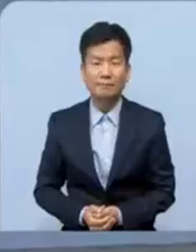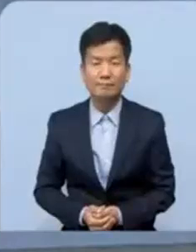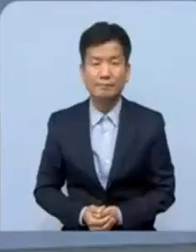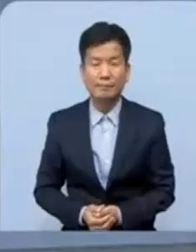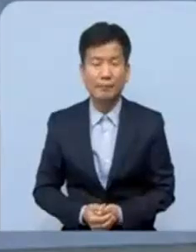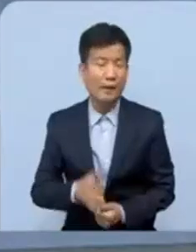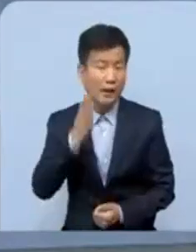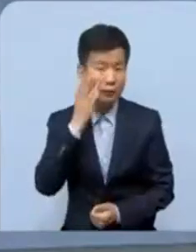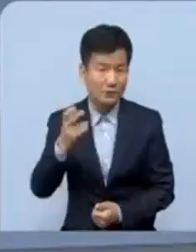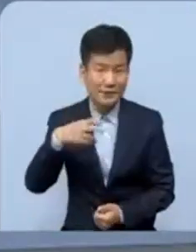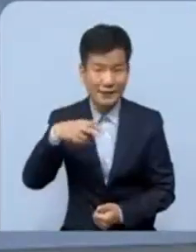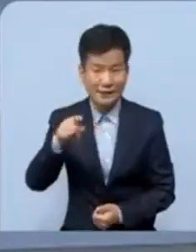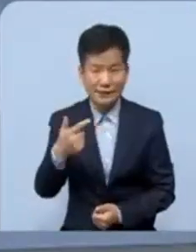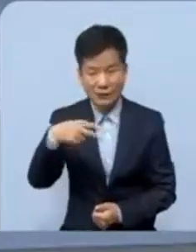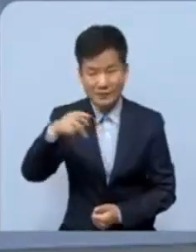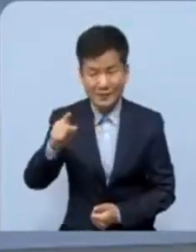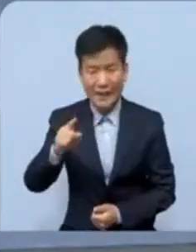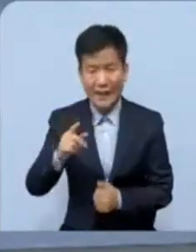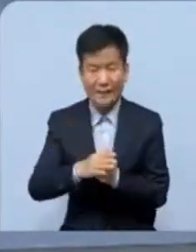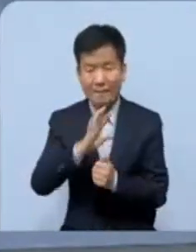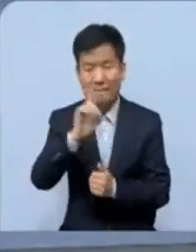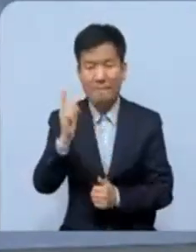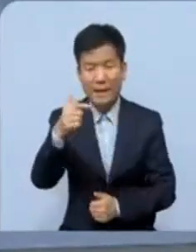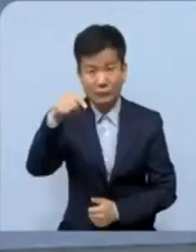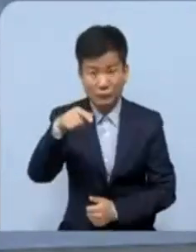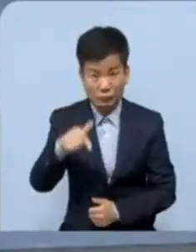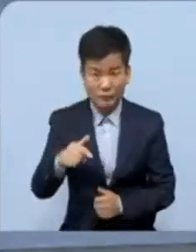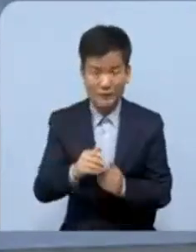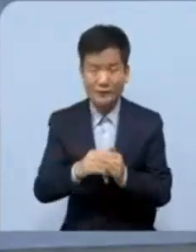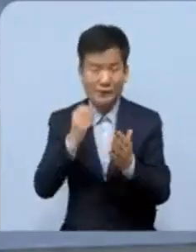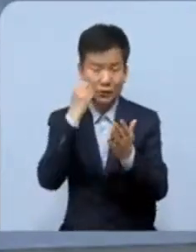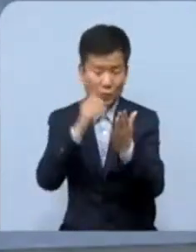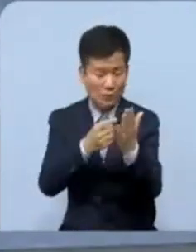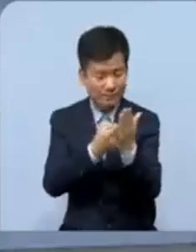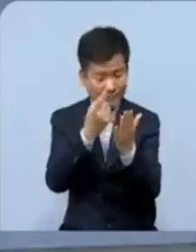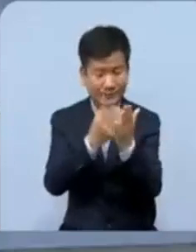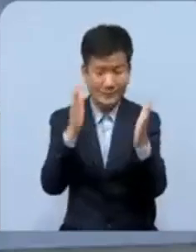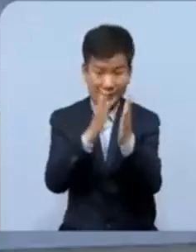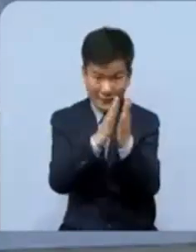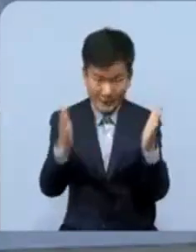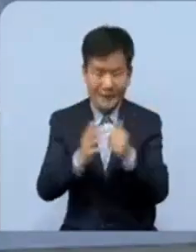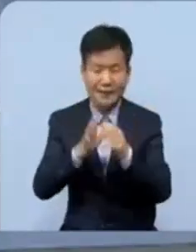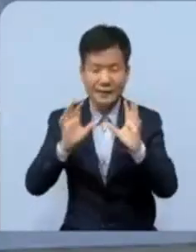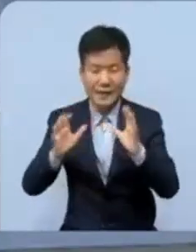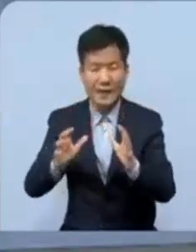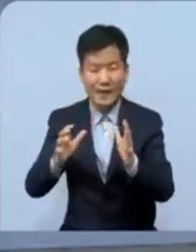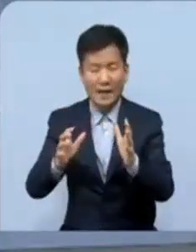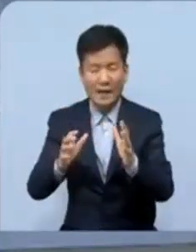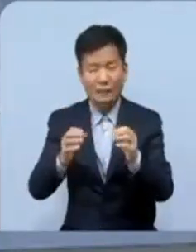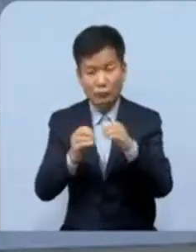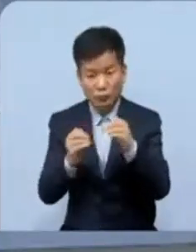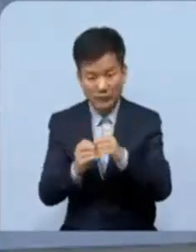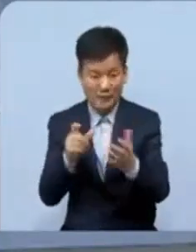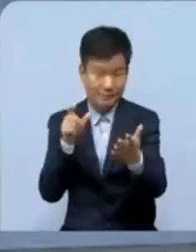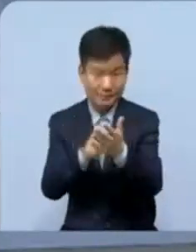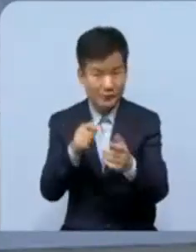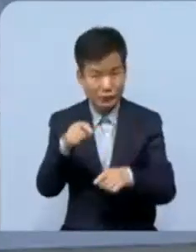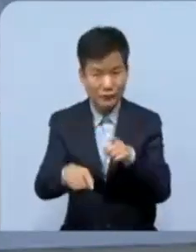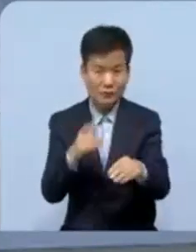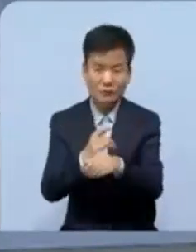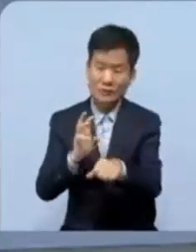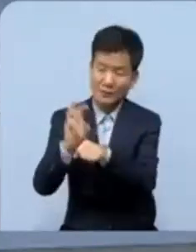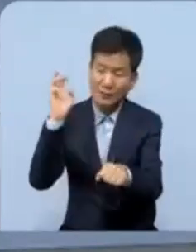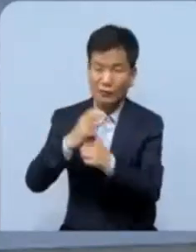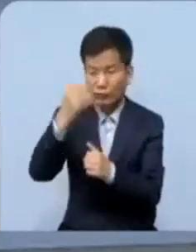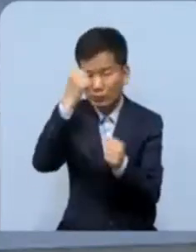울산에 있는 선사시대의 반구대 암각화는 학술적 가치가 뛰어나서 세계유산 등재 까지 추진되고 있는 데요 30 일 년 전